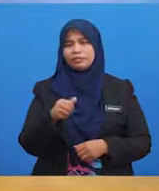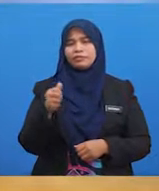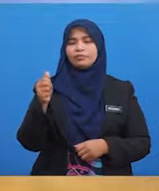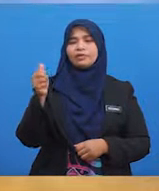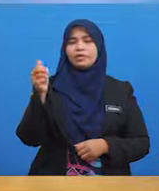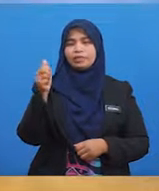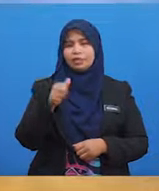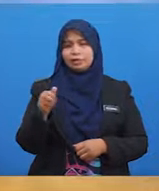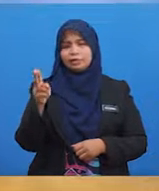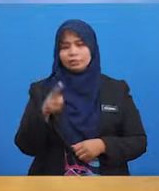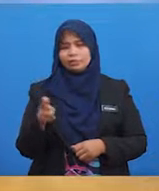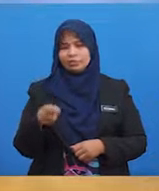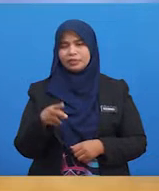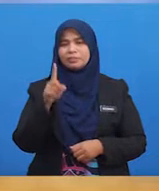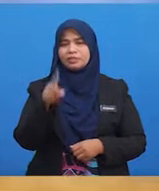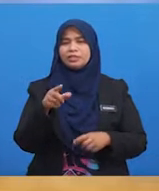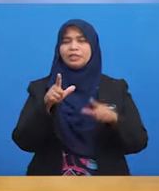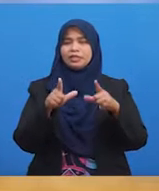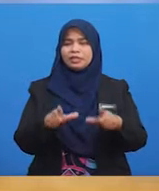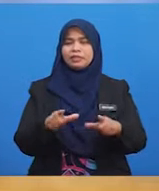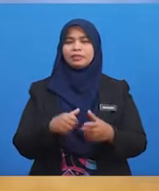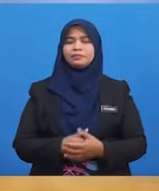Contoh ayatnya ialah